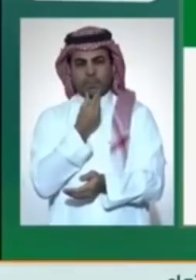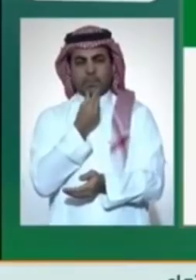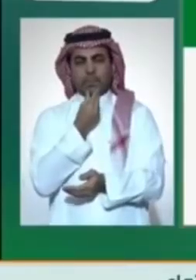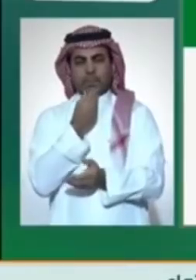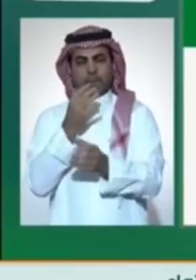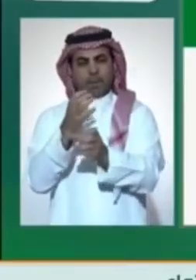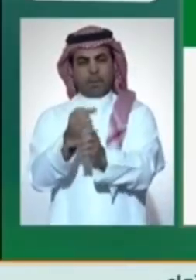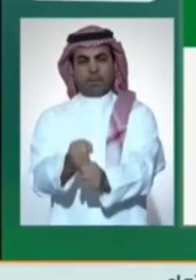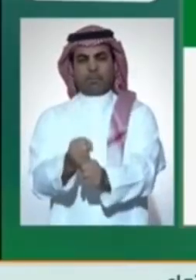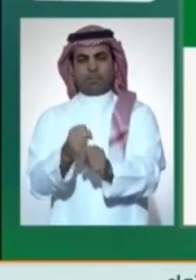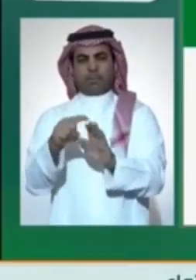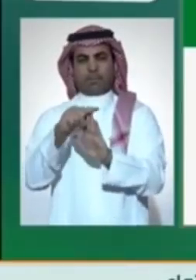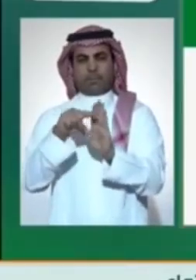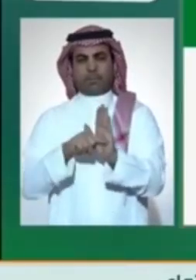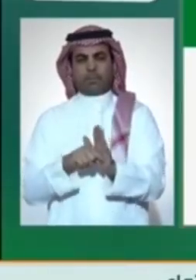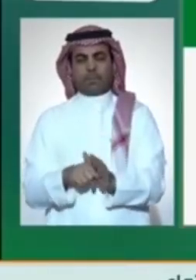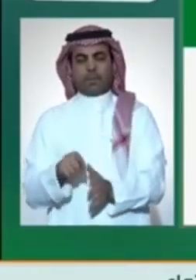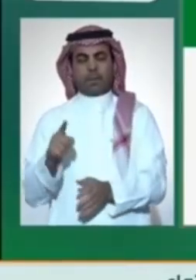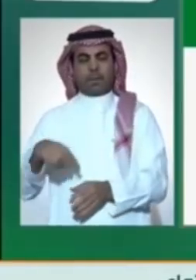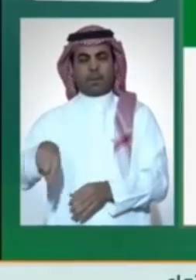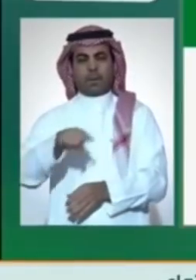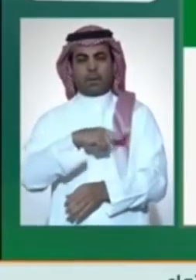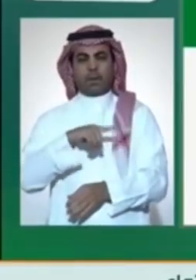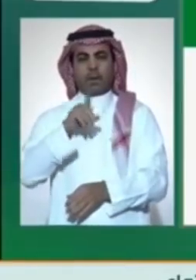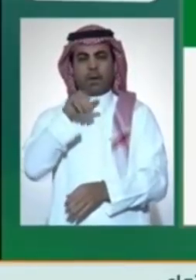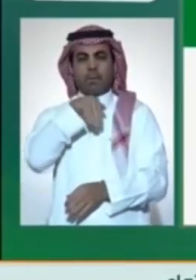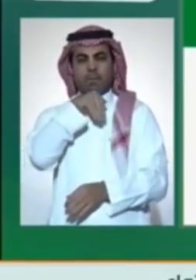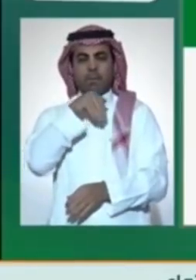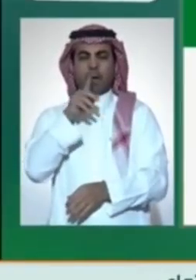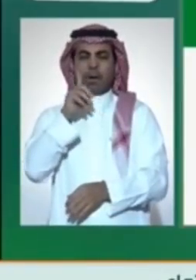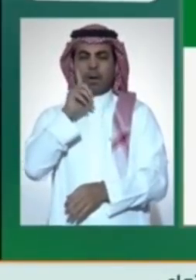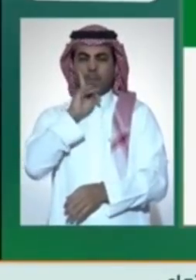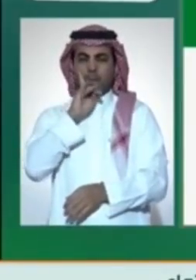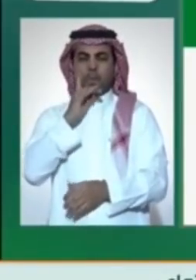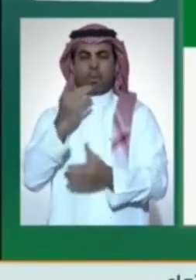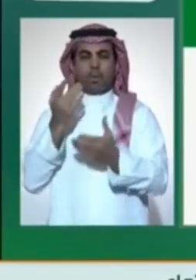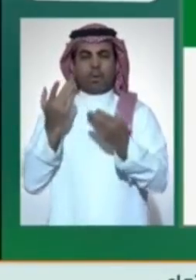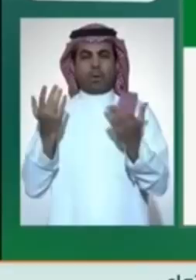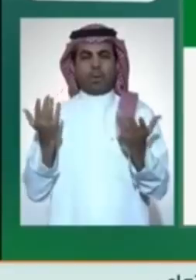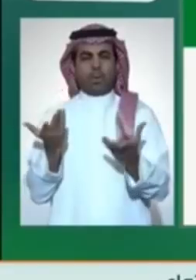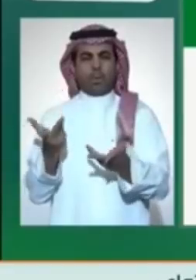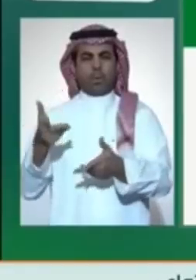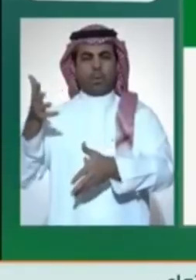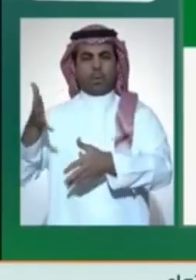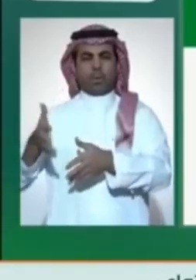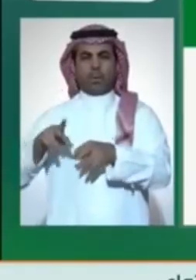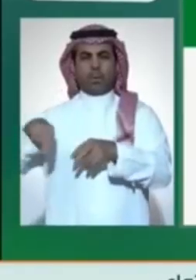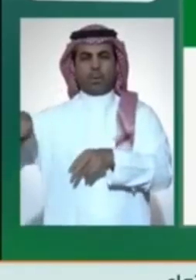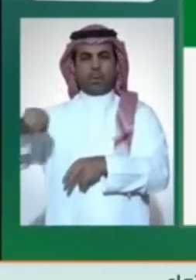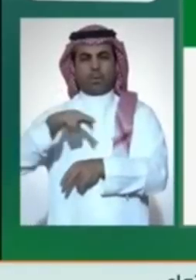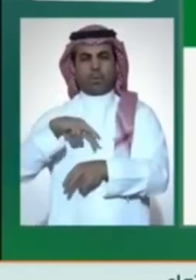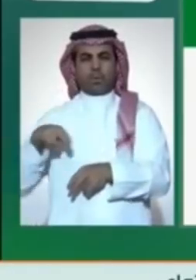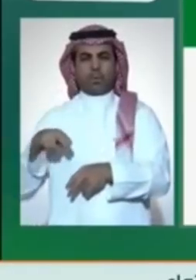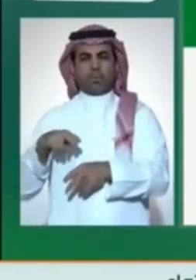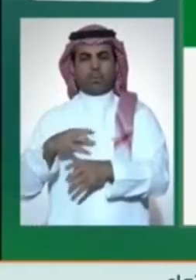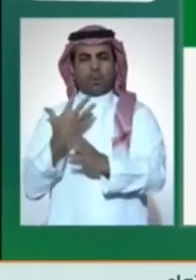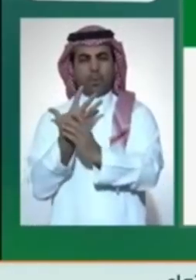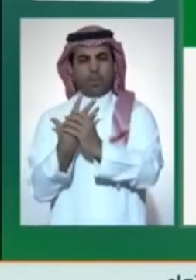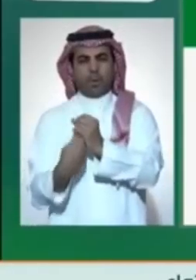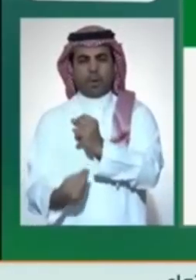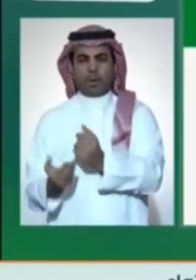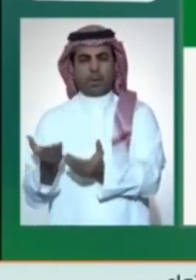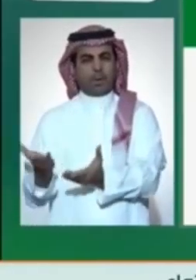وتحرصوا. الله الله في آبائنا وأمهاتنا، إخواننا وأخواتنا،